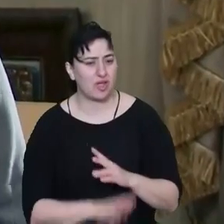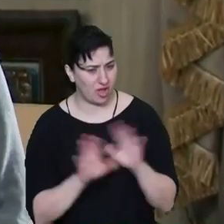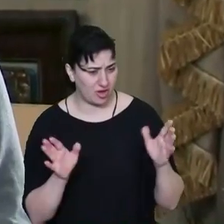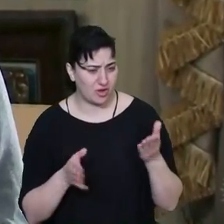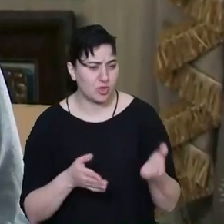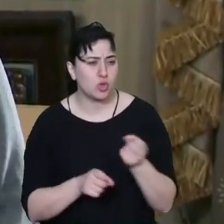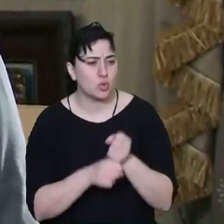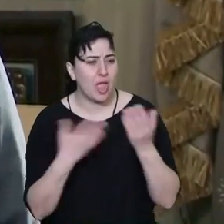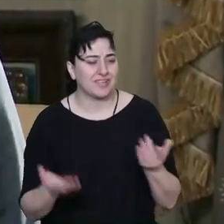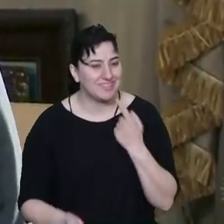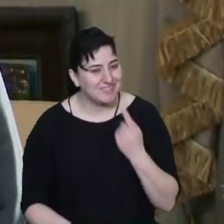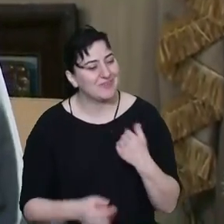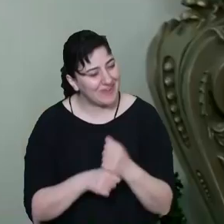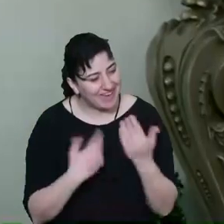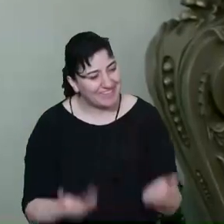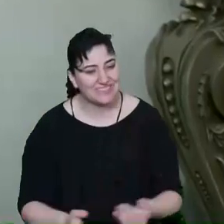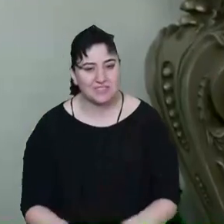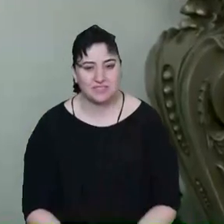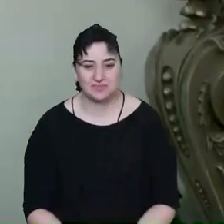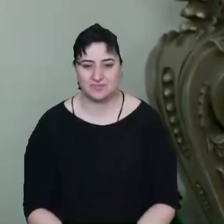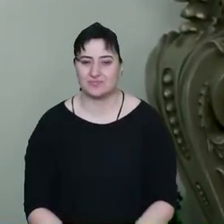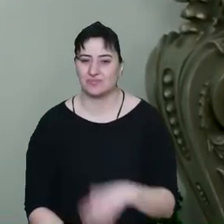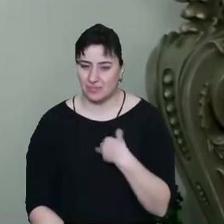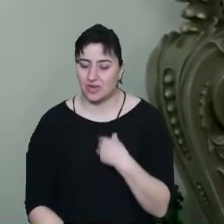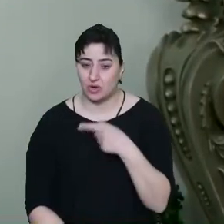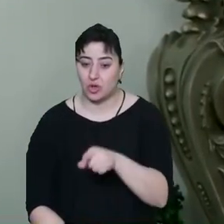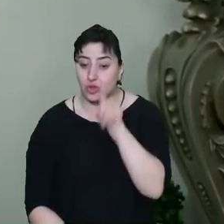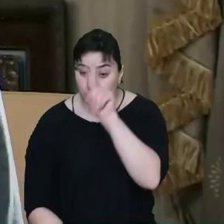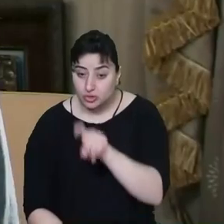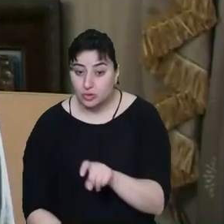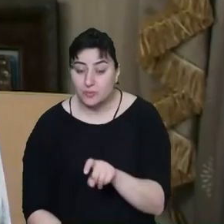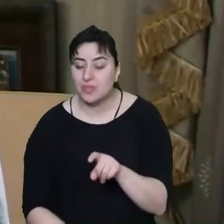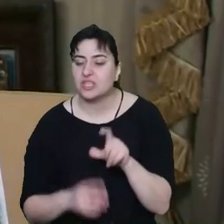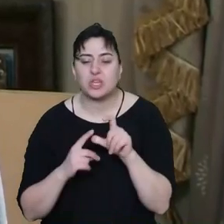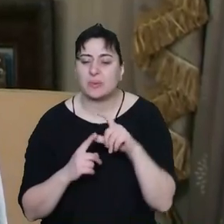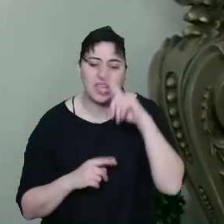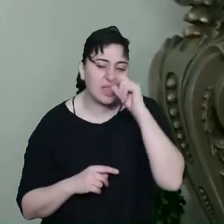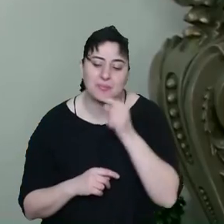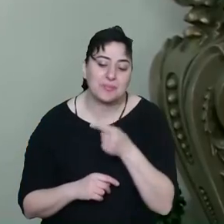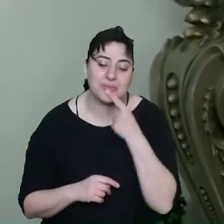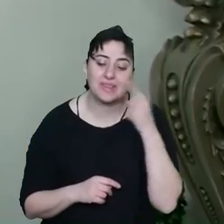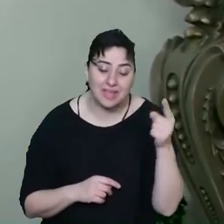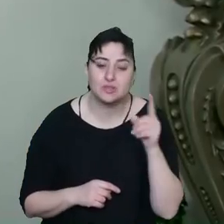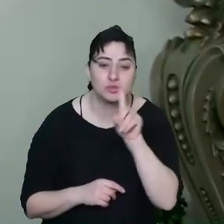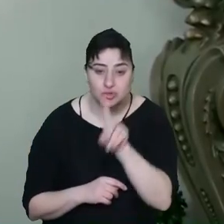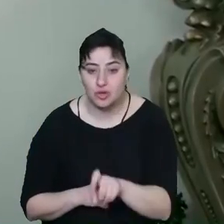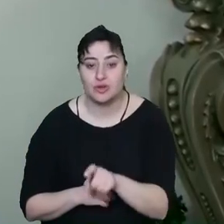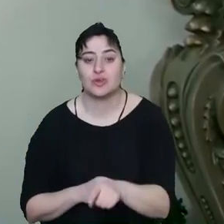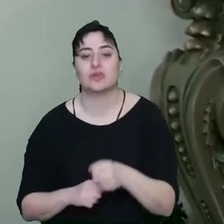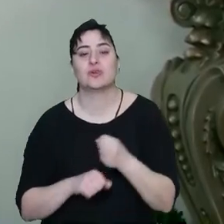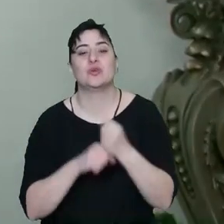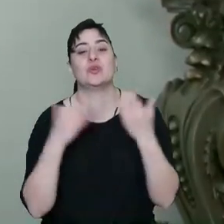alakası var? Hayvan günaydın dedi. Günaydın. Ya ben ona sordum ya şimdi, şapşalı kime dedin diye sordum ya, o